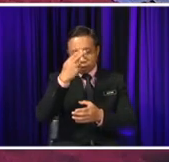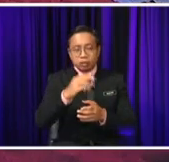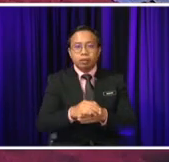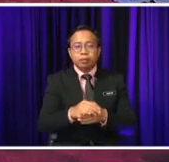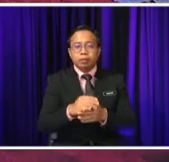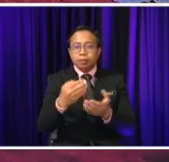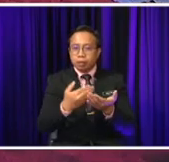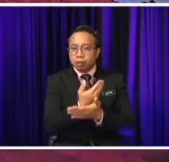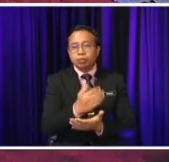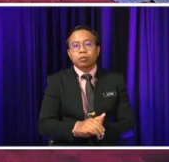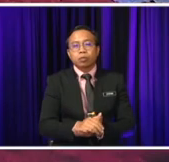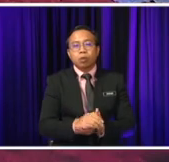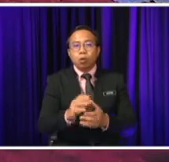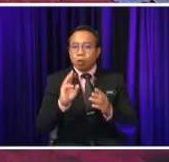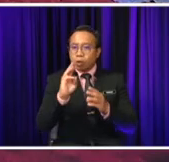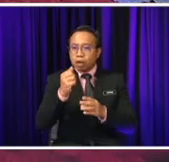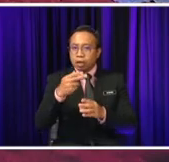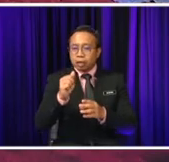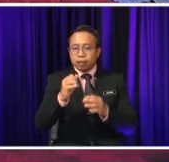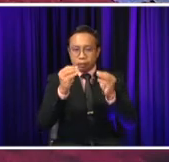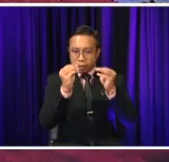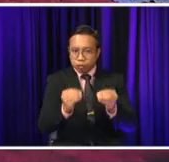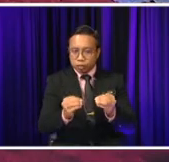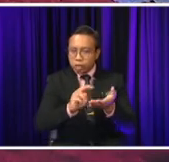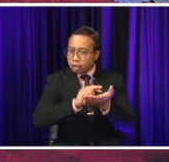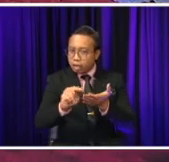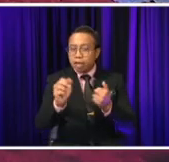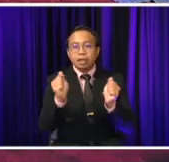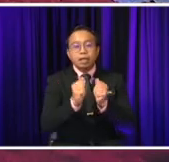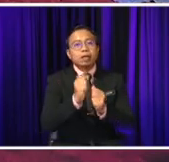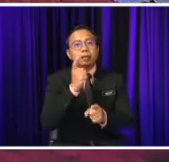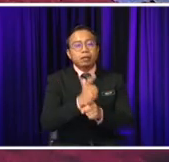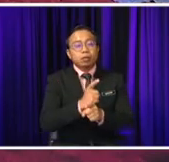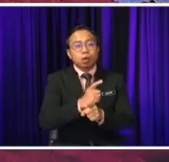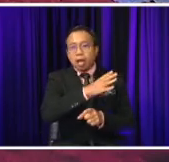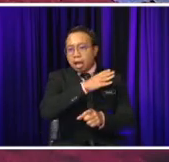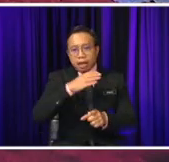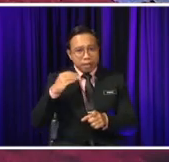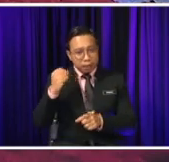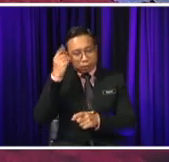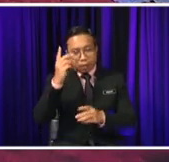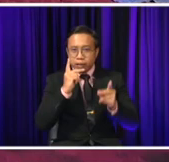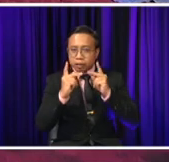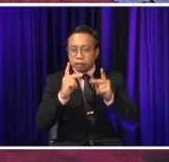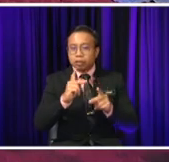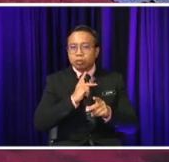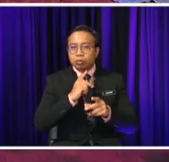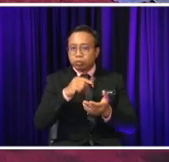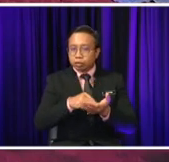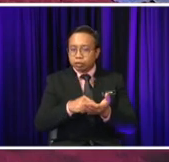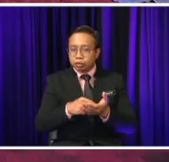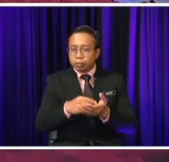wahai manusia Nilailah dengan betul dan Pahamilah kata-kataku yang telah kusampaikan